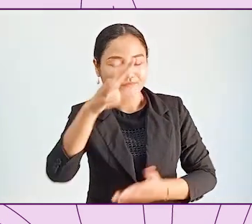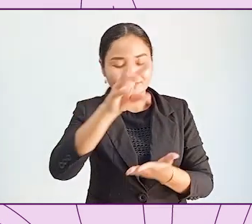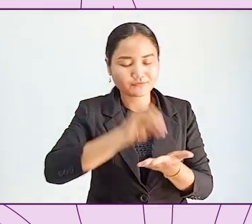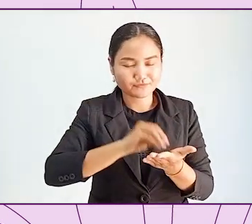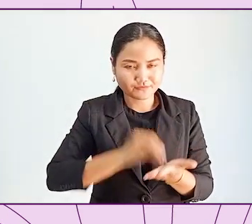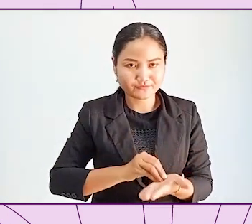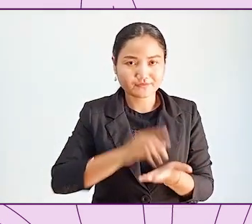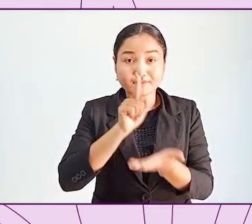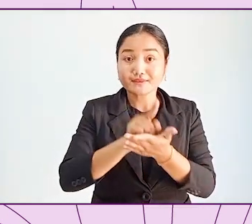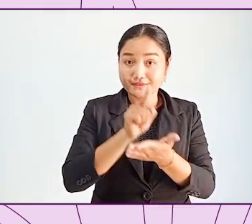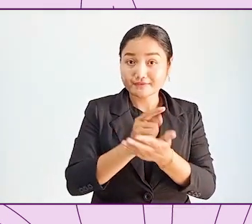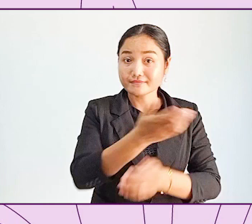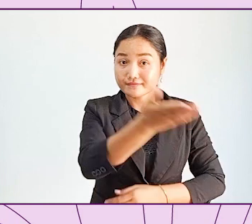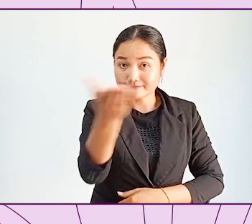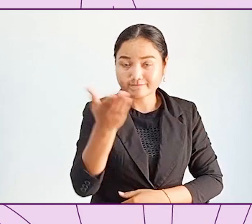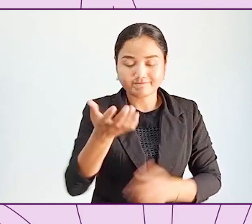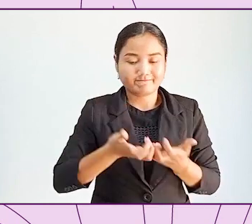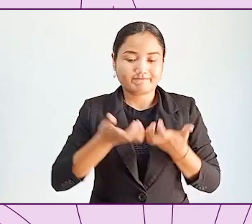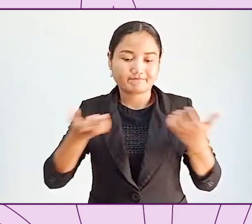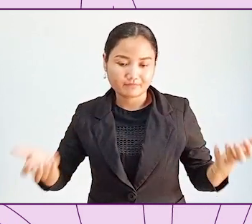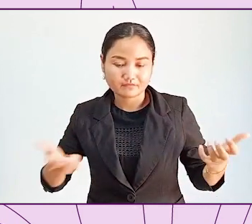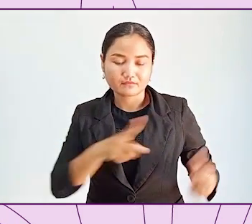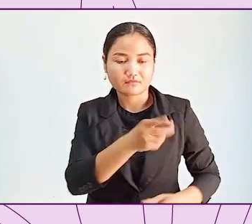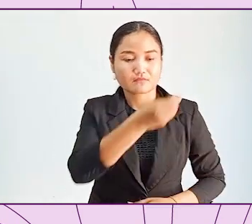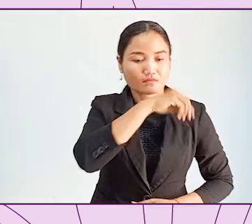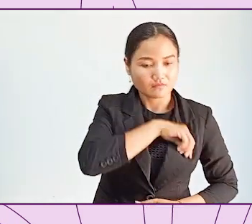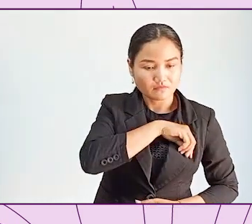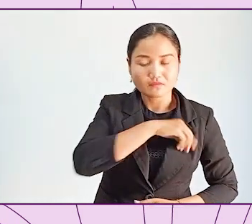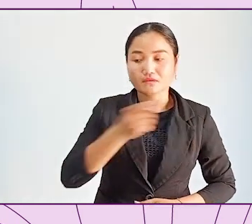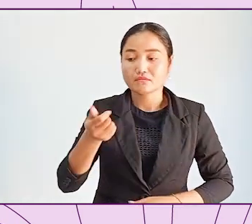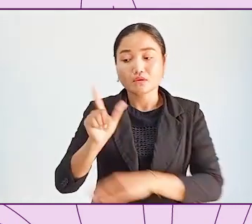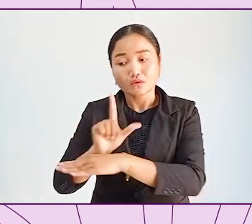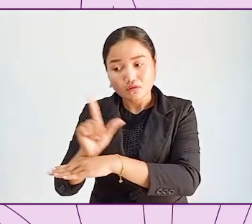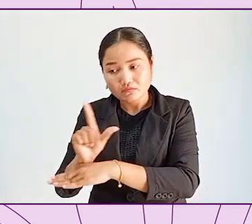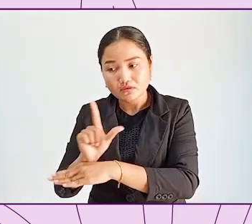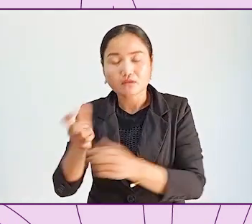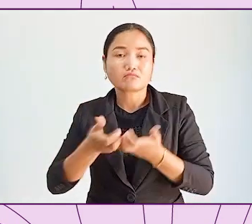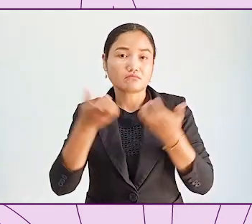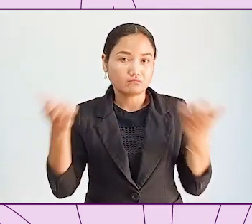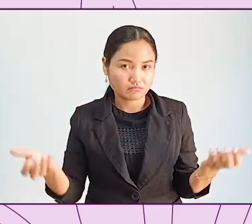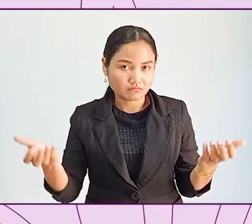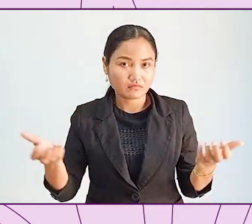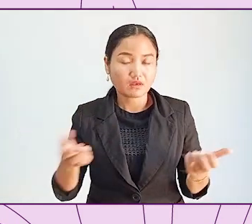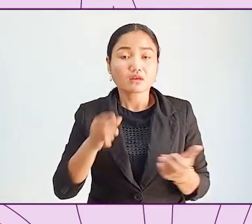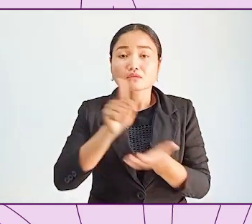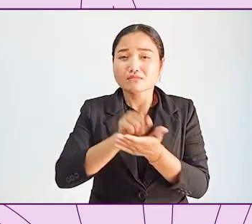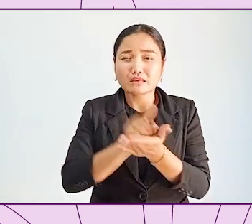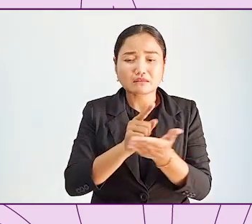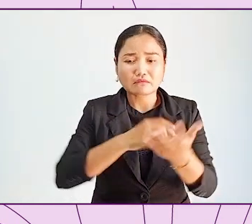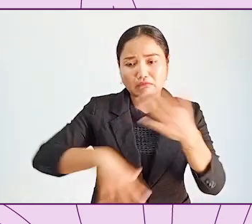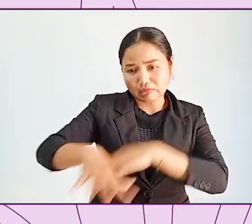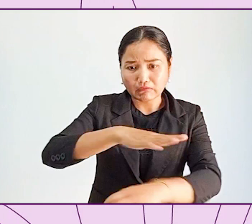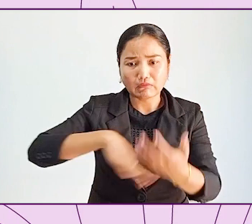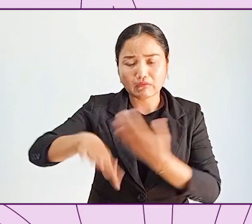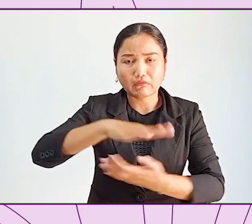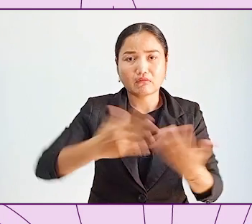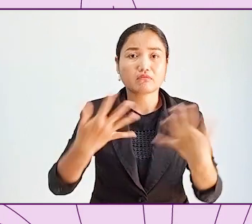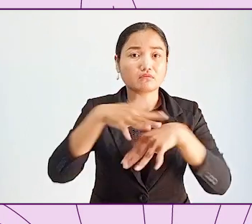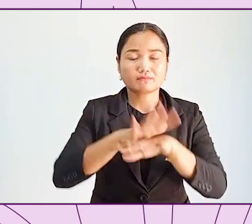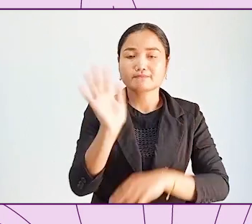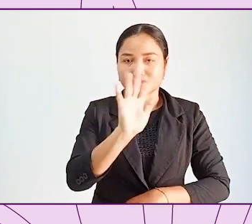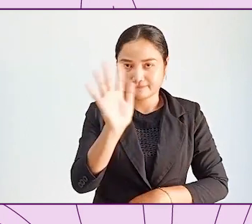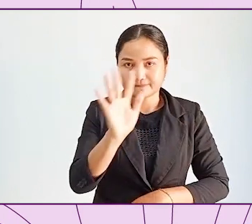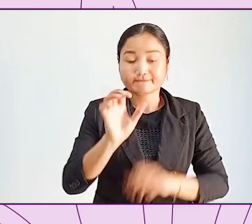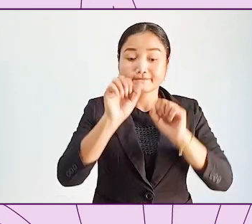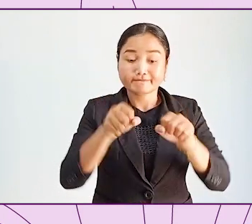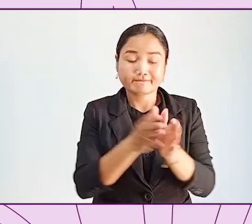Xong khắn Áo ta nhẹ cắt ra việc tách đòi lại bì chùm nôi chùm này phò khốn Rước cua xà Đảm bấy chi viên ca lột lòng Đảm bấy cắt ra chùm